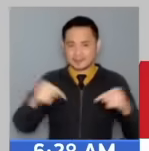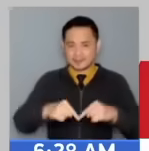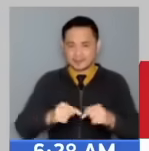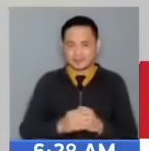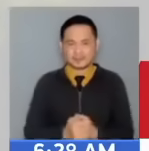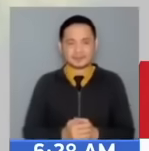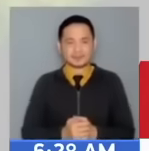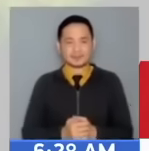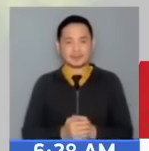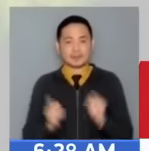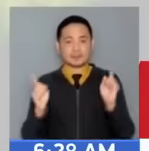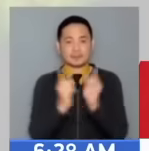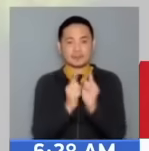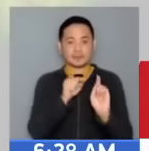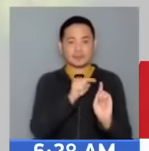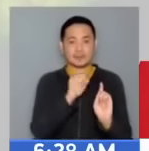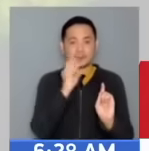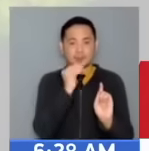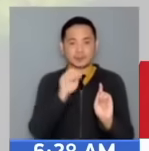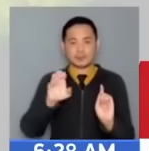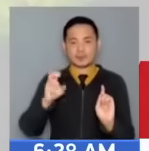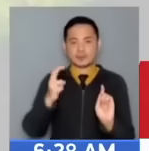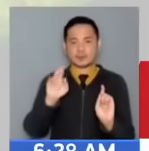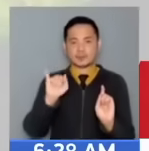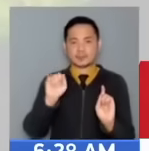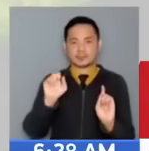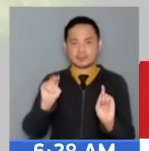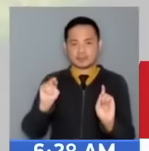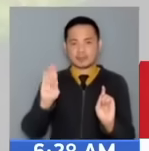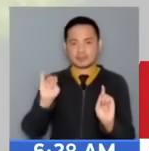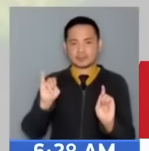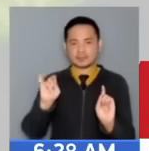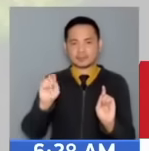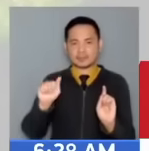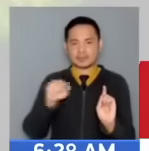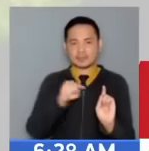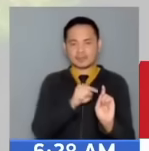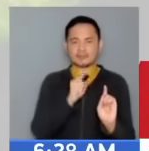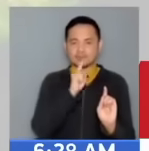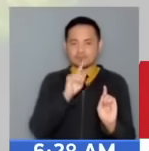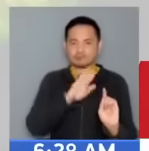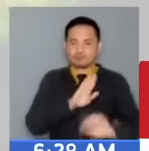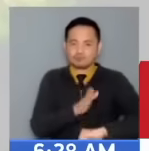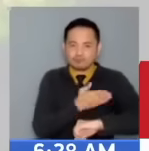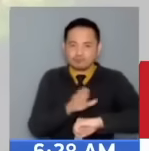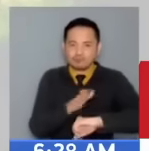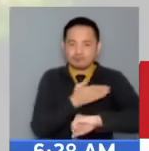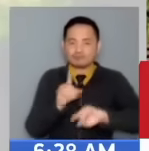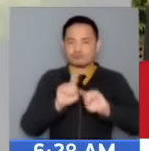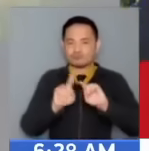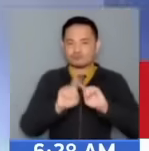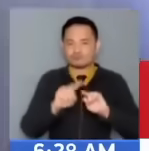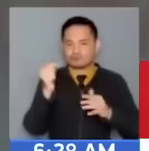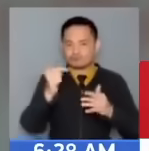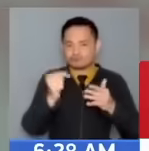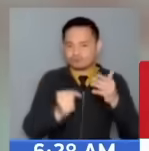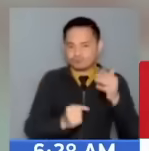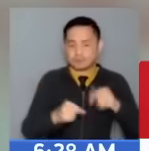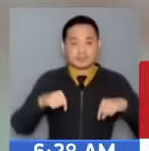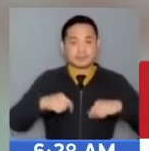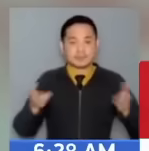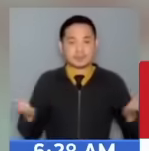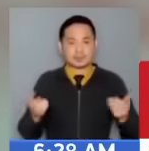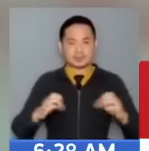Bautista. Silang dalawa ang kumanta ng Korean na Tagalog's version ng Princess Hours, OST na napanood dito sa GMA. Christian